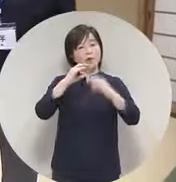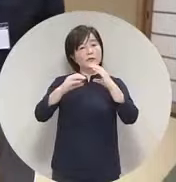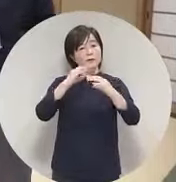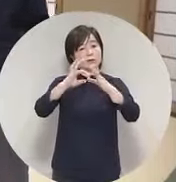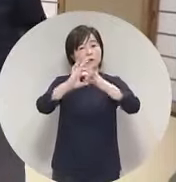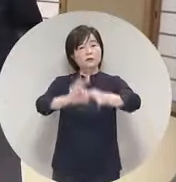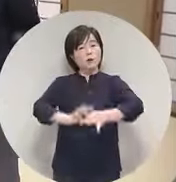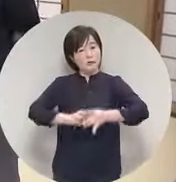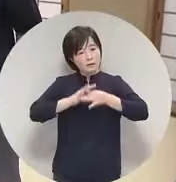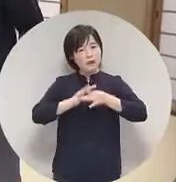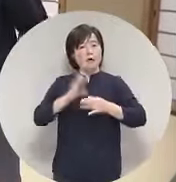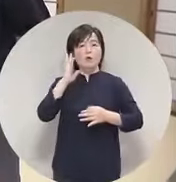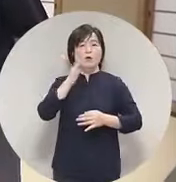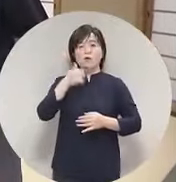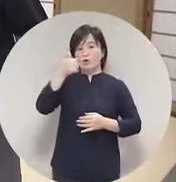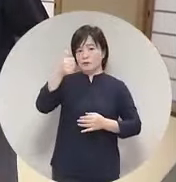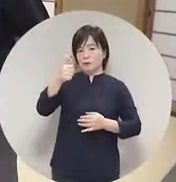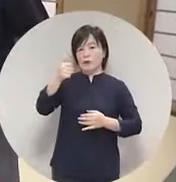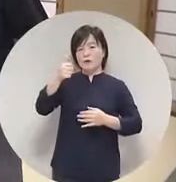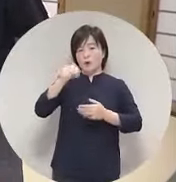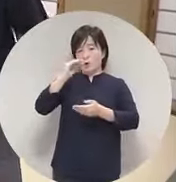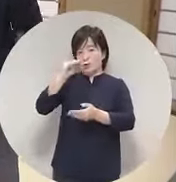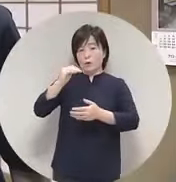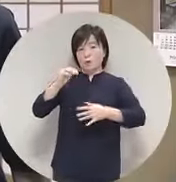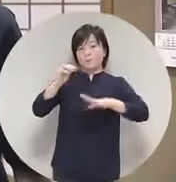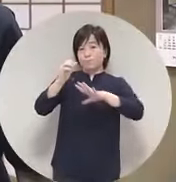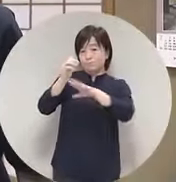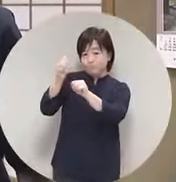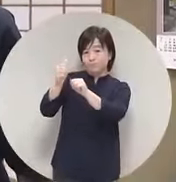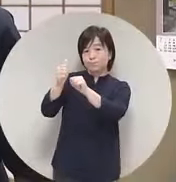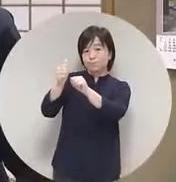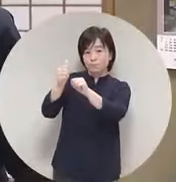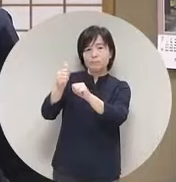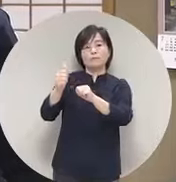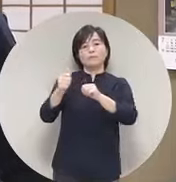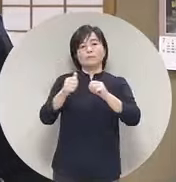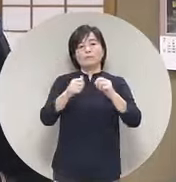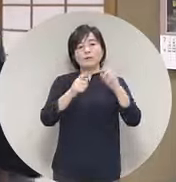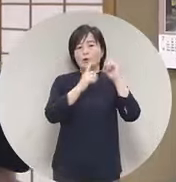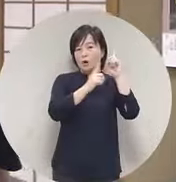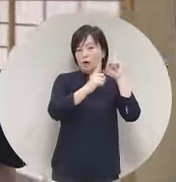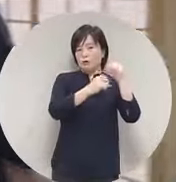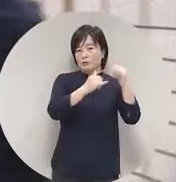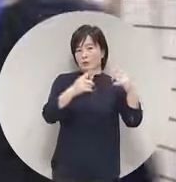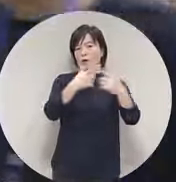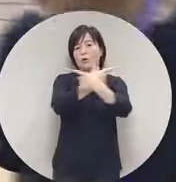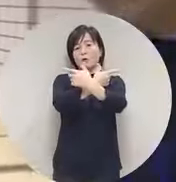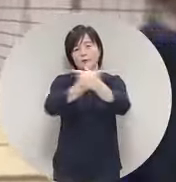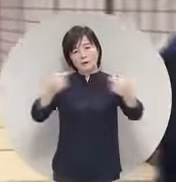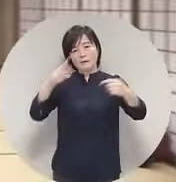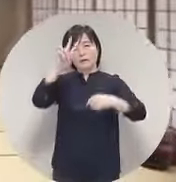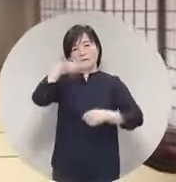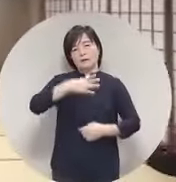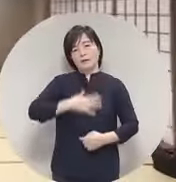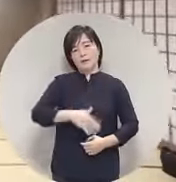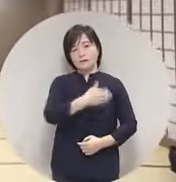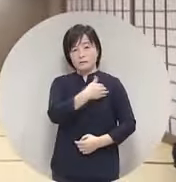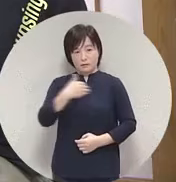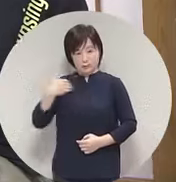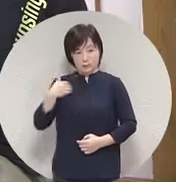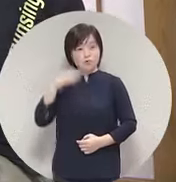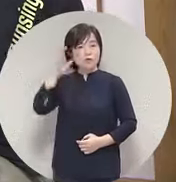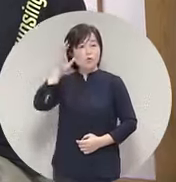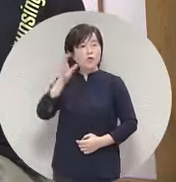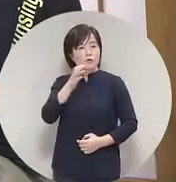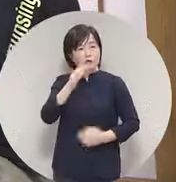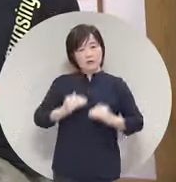手話を使うことで聾者のことをより深く知り、聞こえる人との相互理解につなげる、